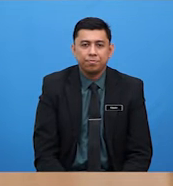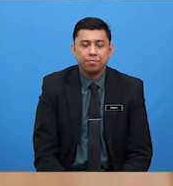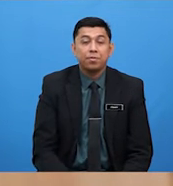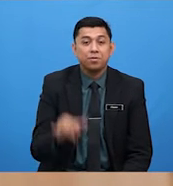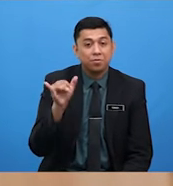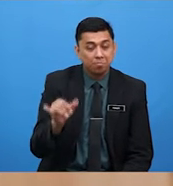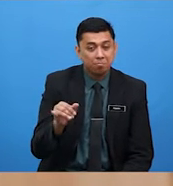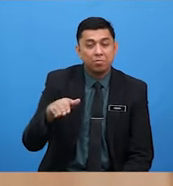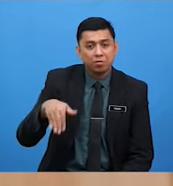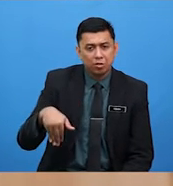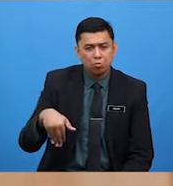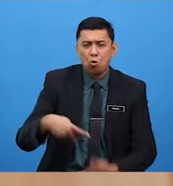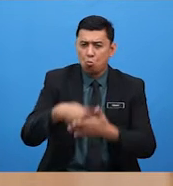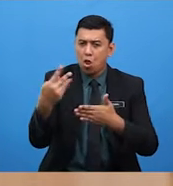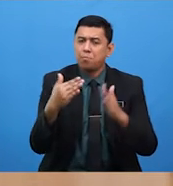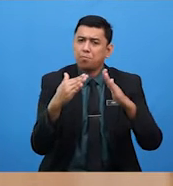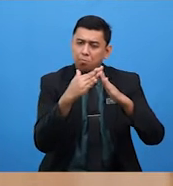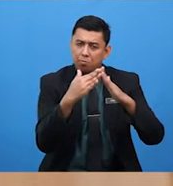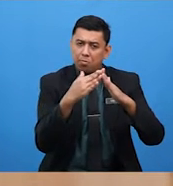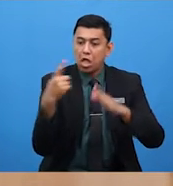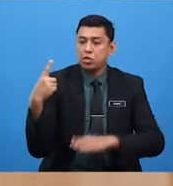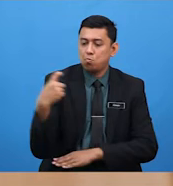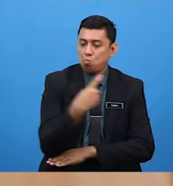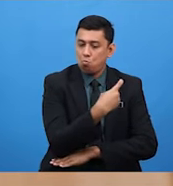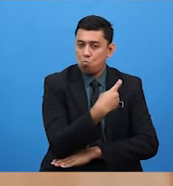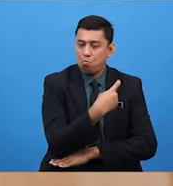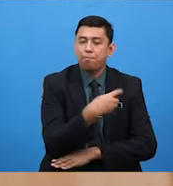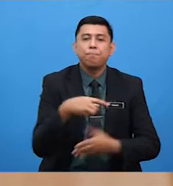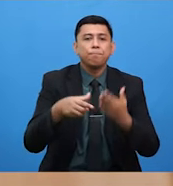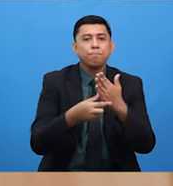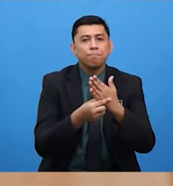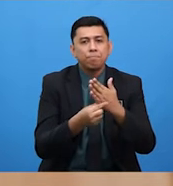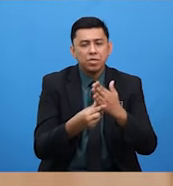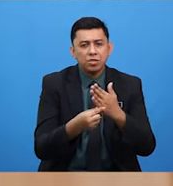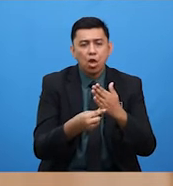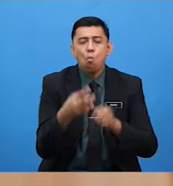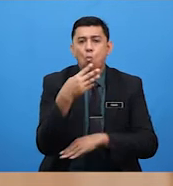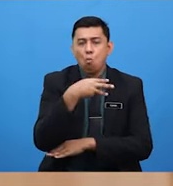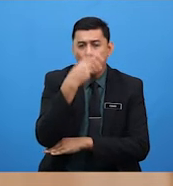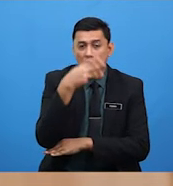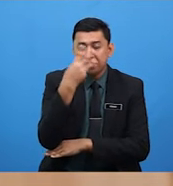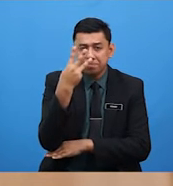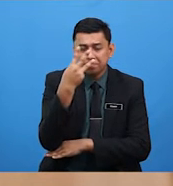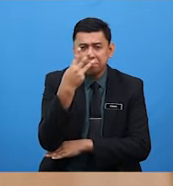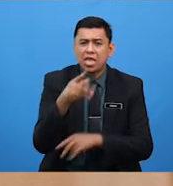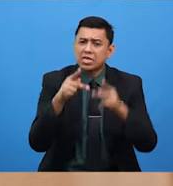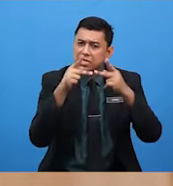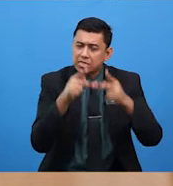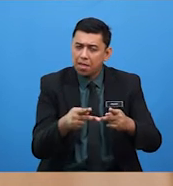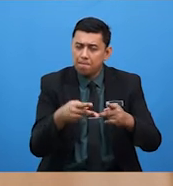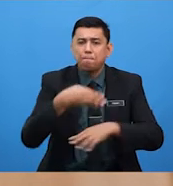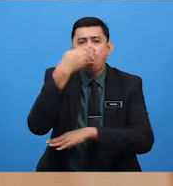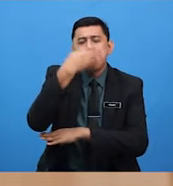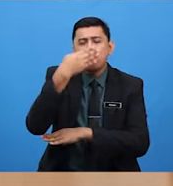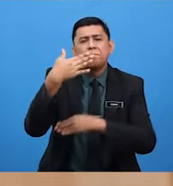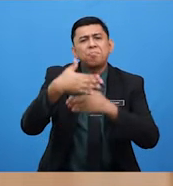Ya, sebelum keluar dari rumah, cikgu akan mengembur minyak wangi. Minyak wangi digunakan untuk mengekalkan bau yang sentiasa